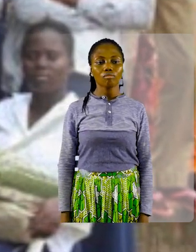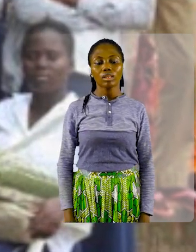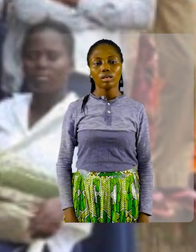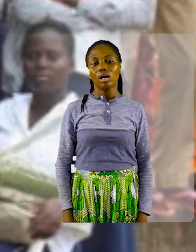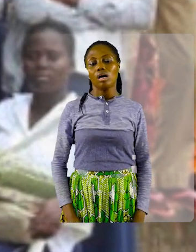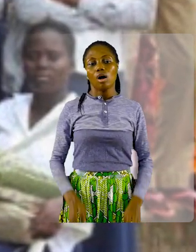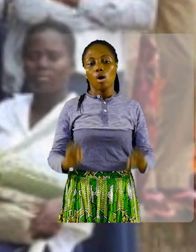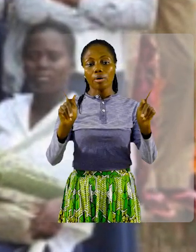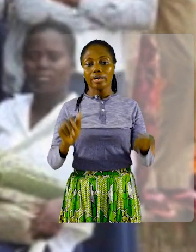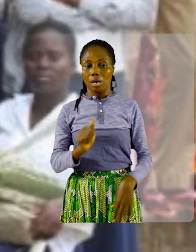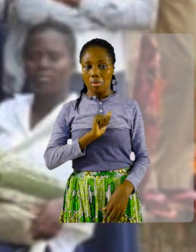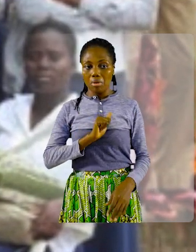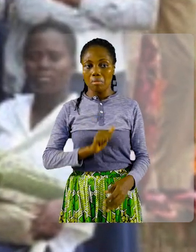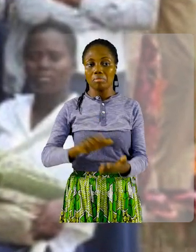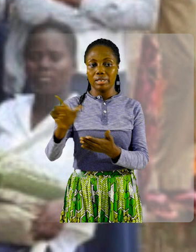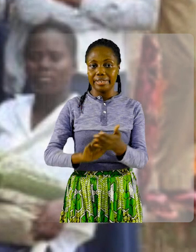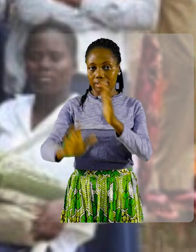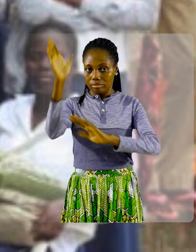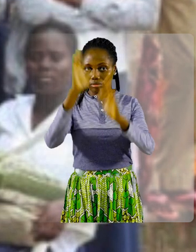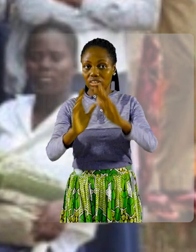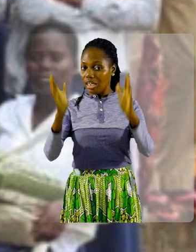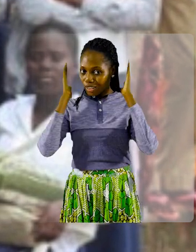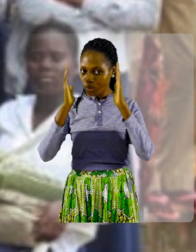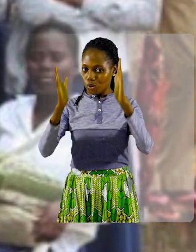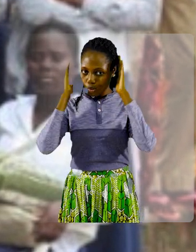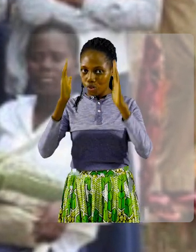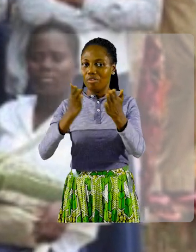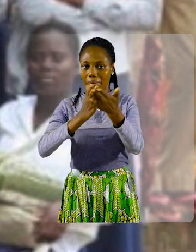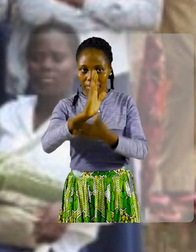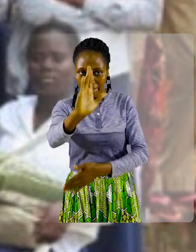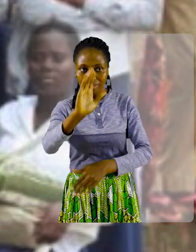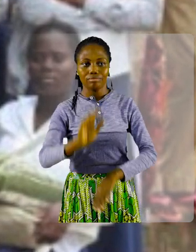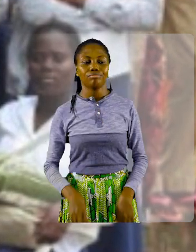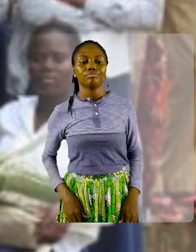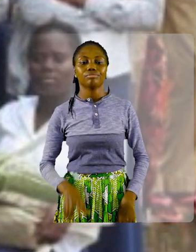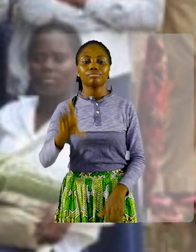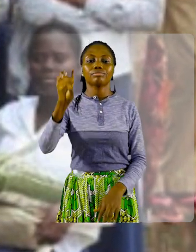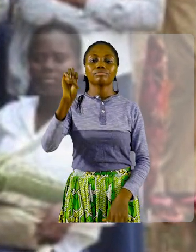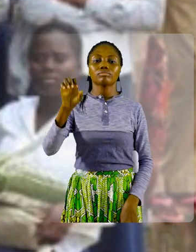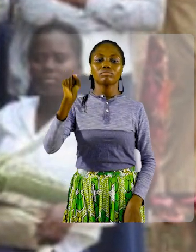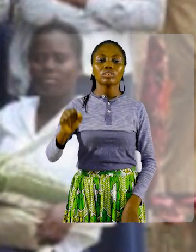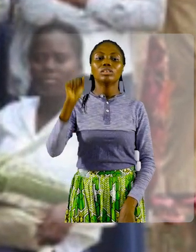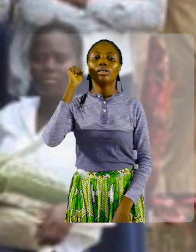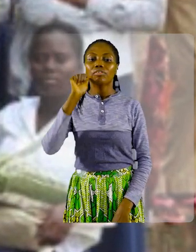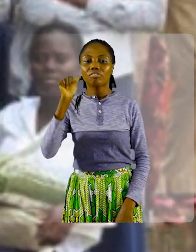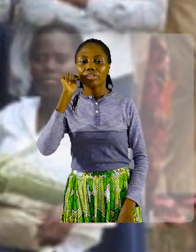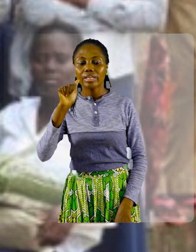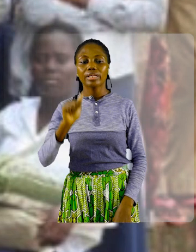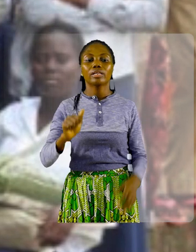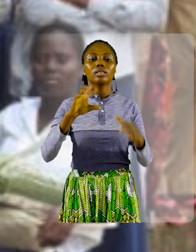Bien, je vais vous le lire à haute voix. Les filles de l'école portent des jupes